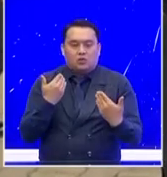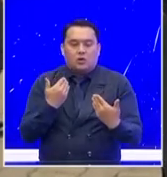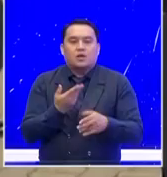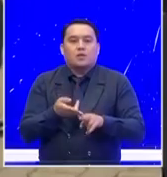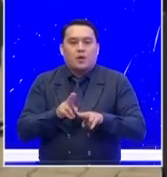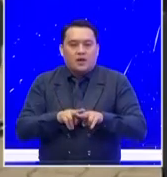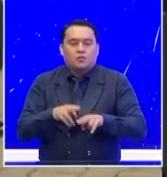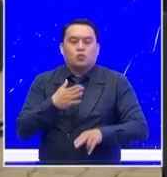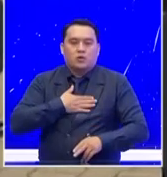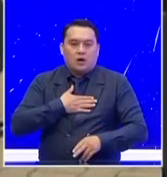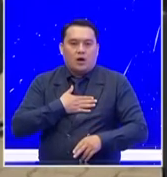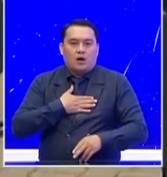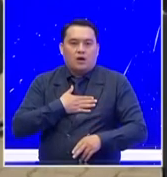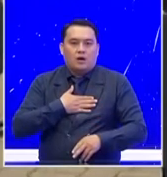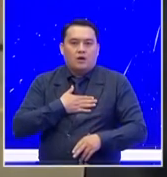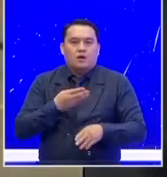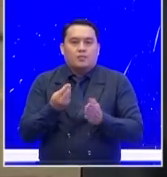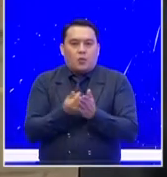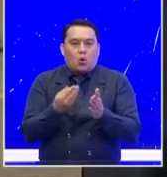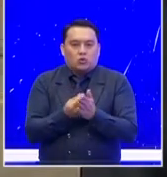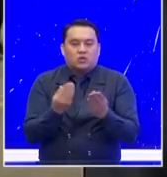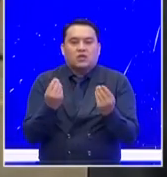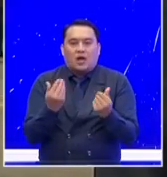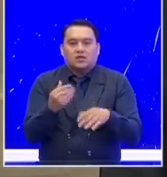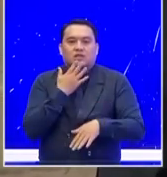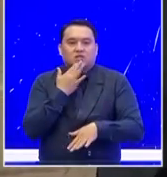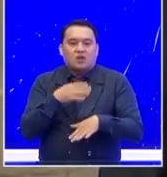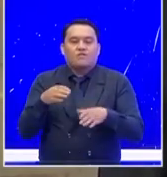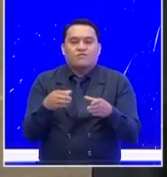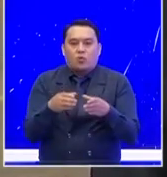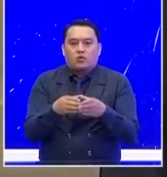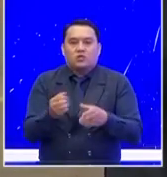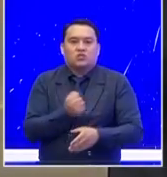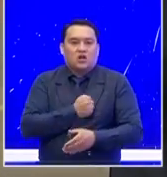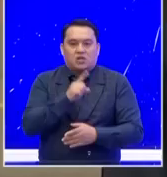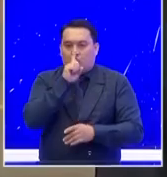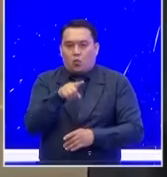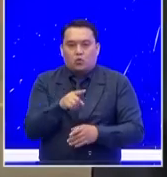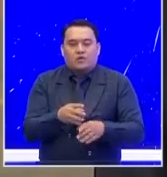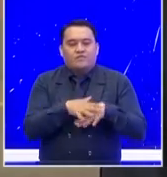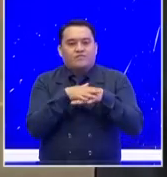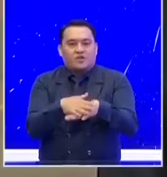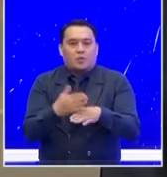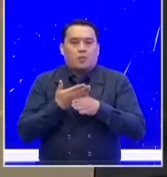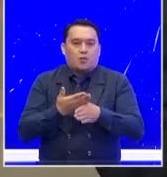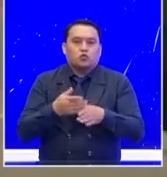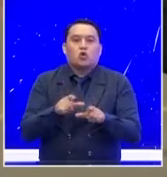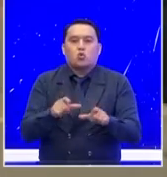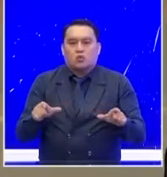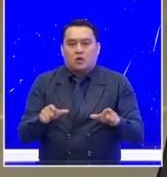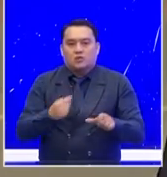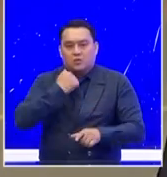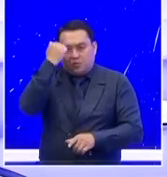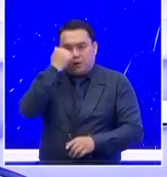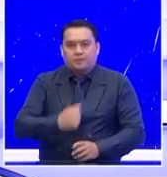Поэтому средства из бюджета, из национального фонда мы жалеть не будем для того, чтобы прежде всего помочь людям. Еще раз